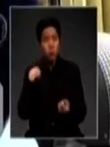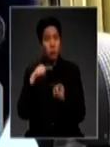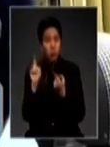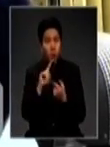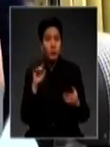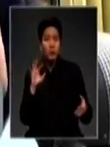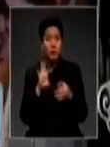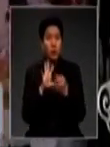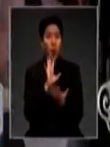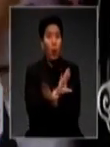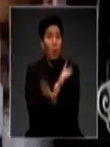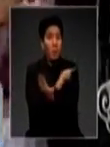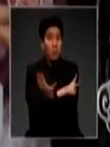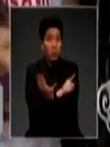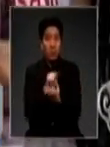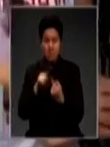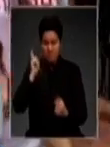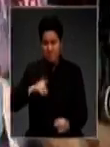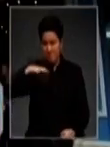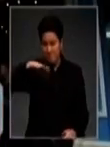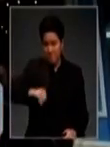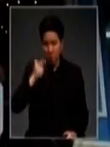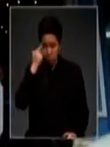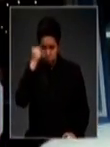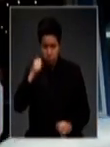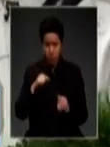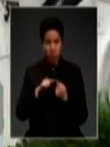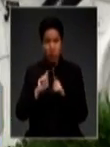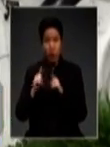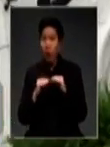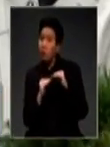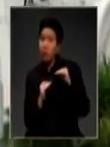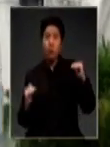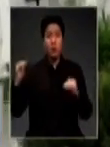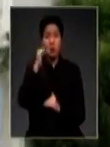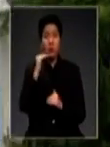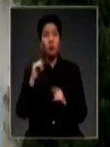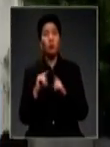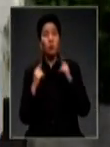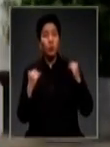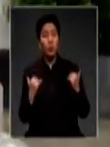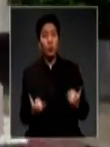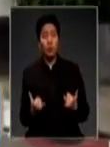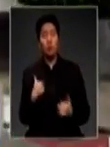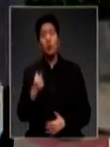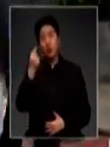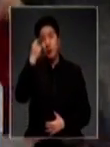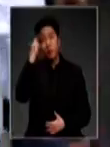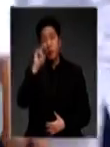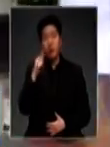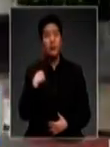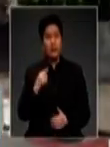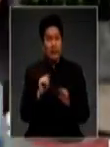ฒนาภูเก็ตเมืองสมาร์ทซิตี้อย่างที่ว่าเนี่ยนะครับเกินคาดนะครับซึ่งผมคิดว่าสิ่งที่ส